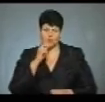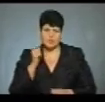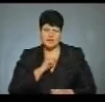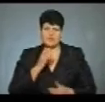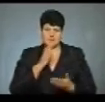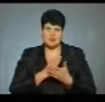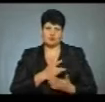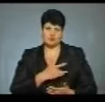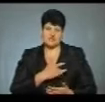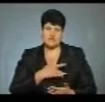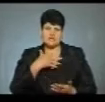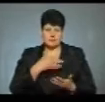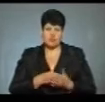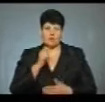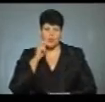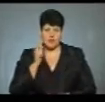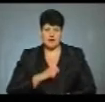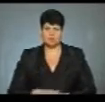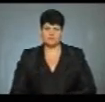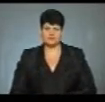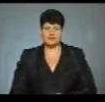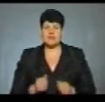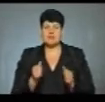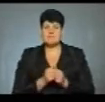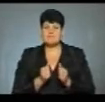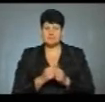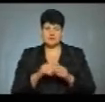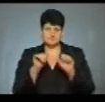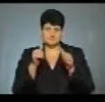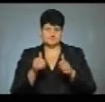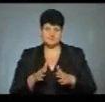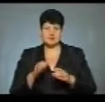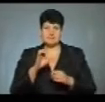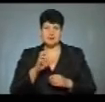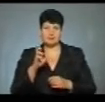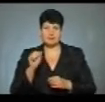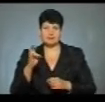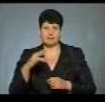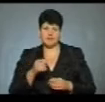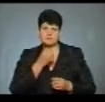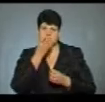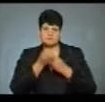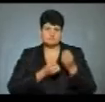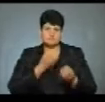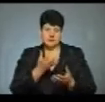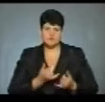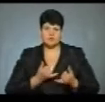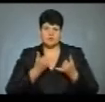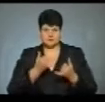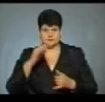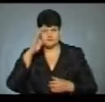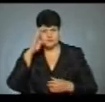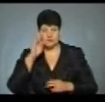мають в серці своєму Україну. Біля меморіальної стели поряд із пам'ятником Степану Бандері поклали квіти та вшанували бійців, які загинули під